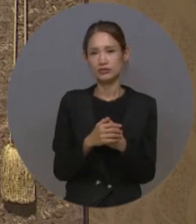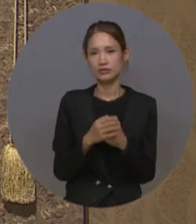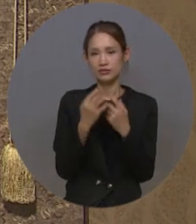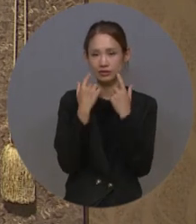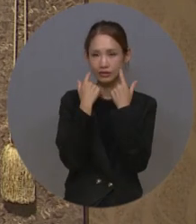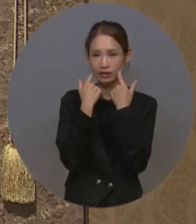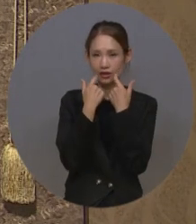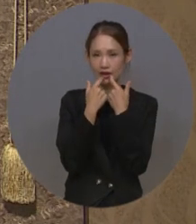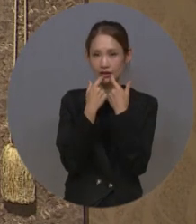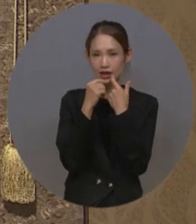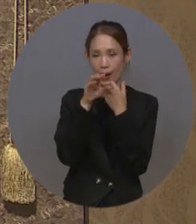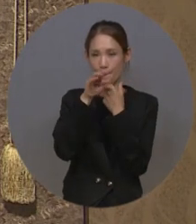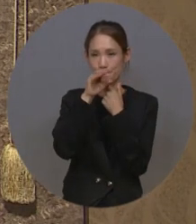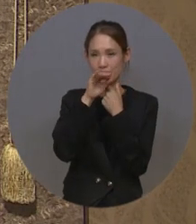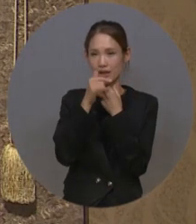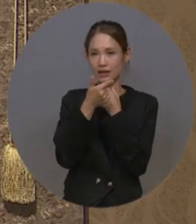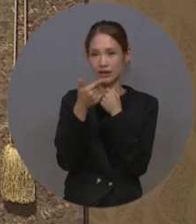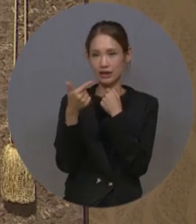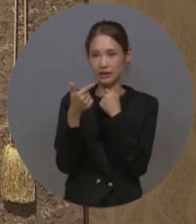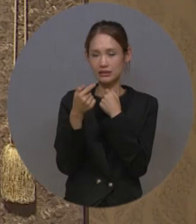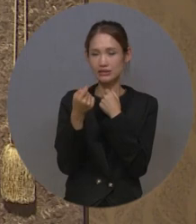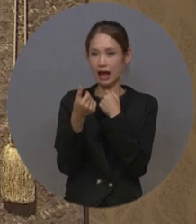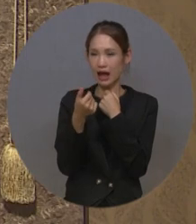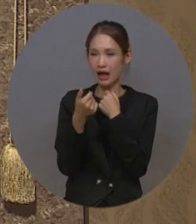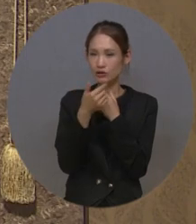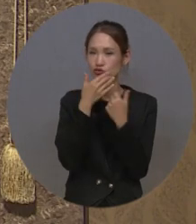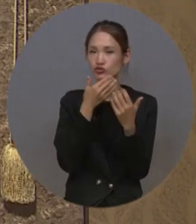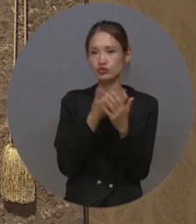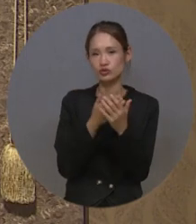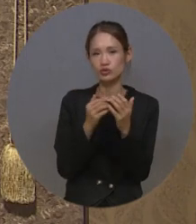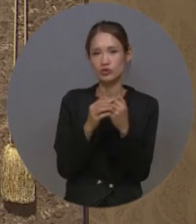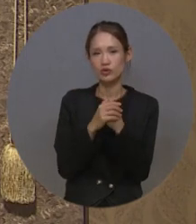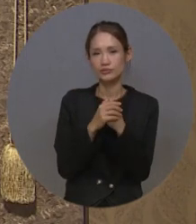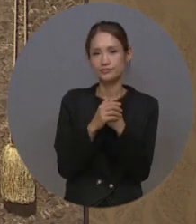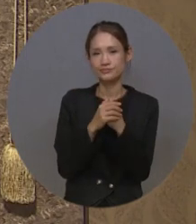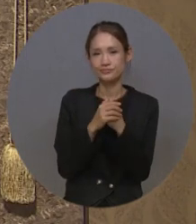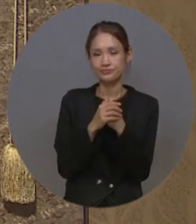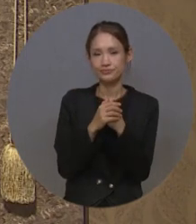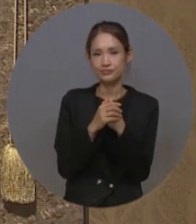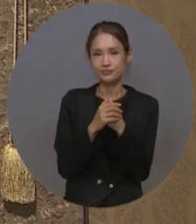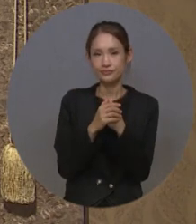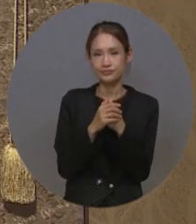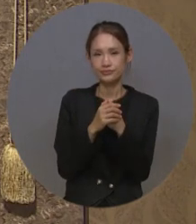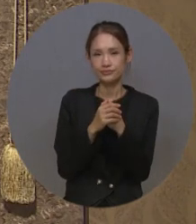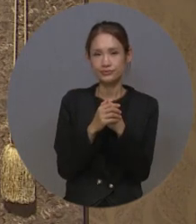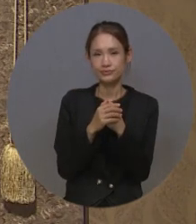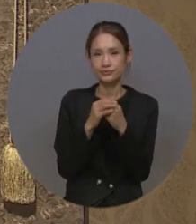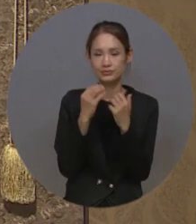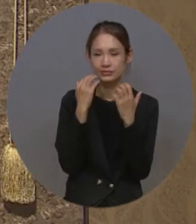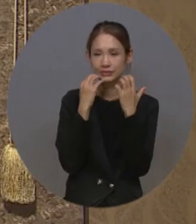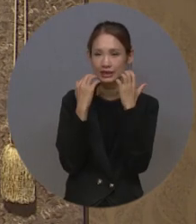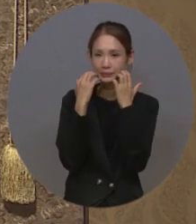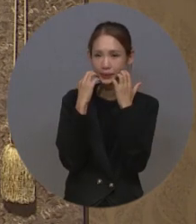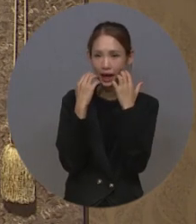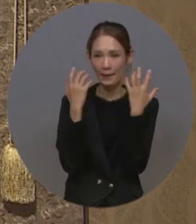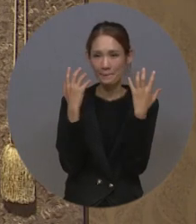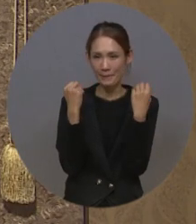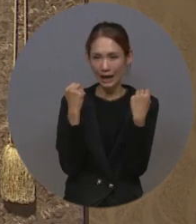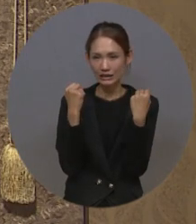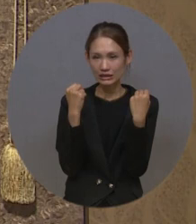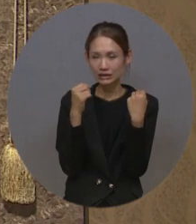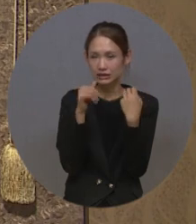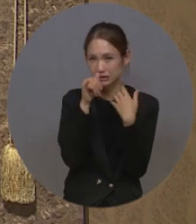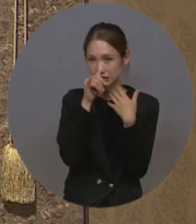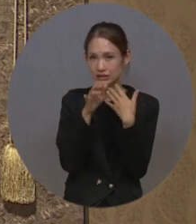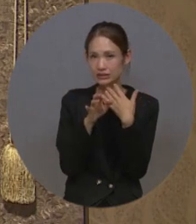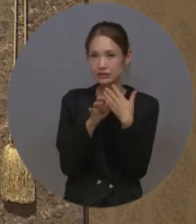구강에 비해서 혀가 얼마나 큰지가 사실 중요하거든요. 네. 그래서 이빨 자국이 많이 심하게 깊게 찍혀